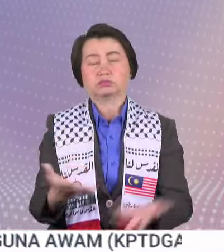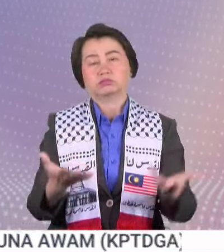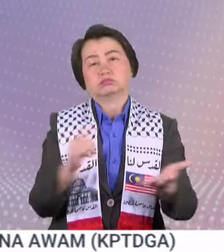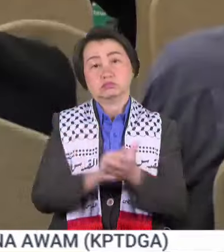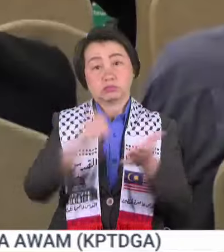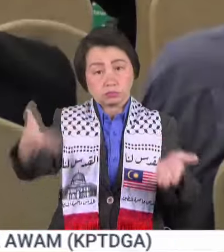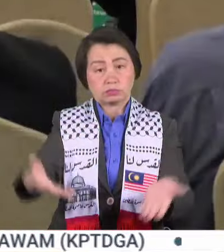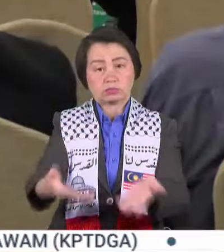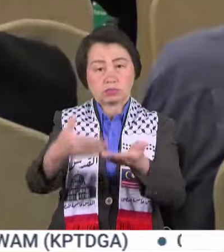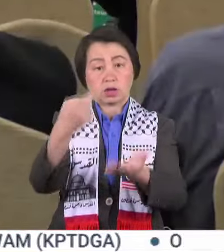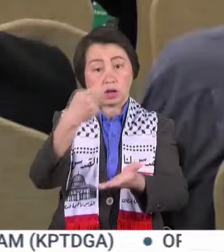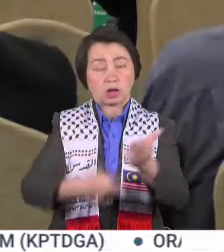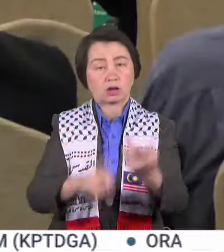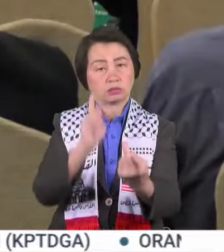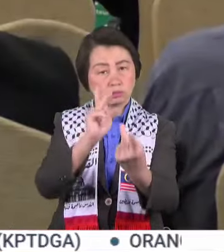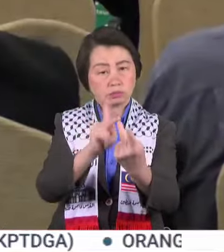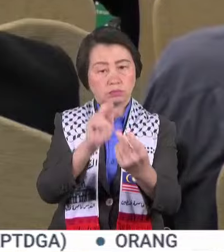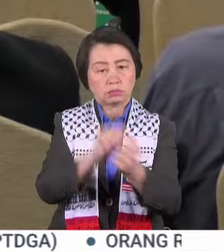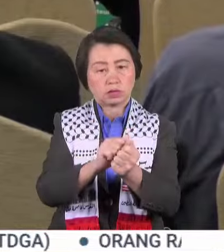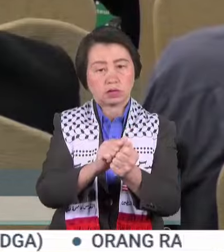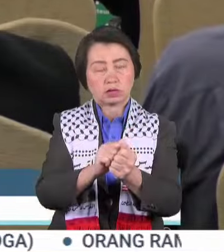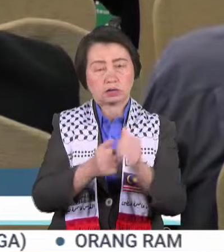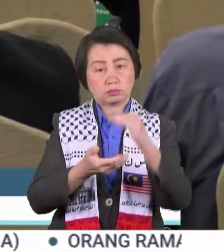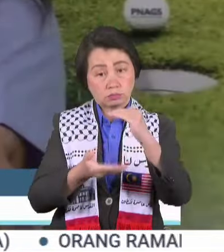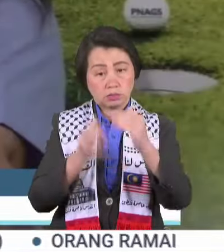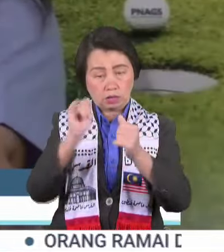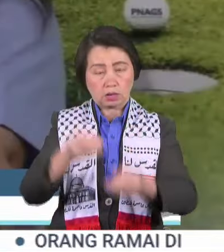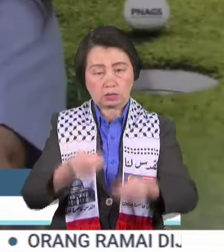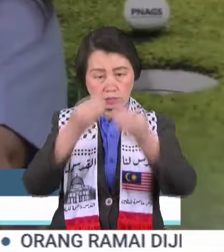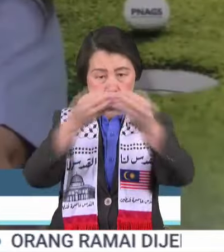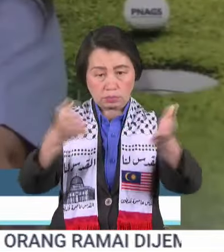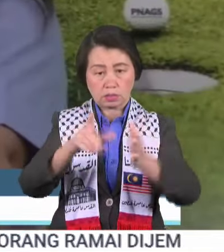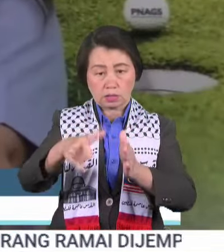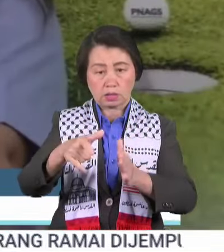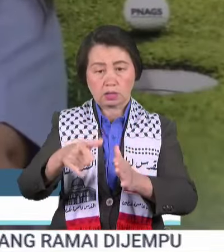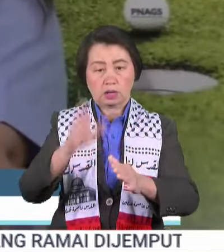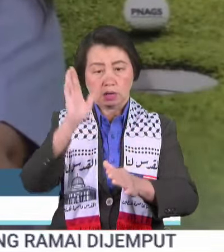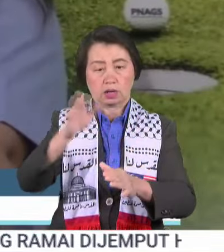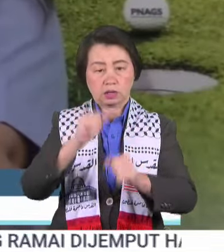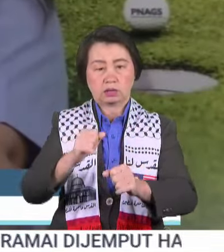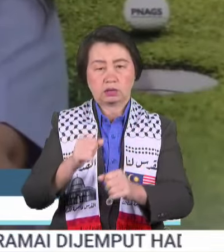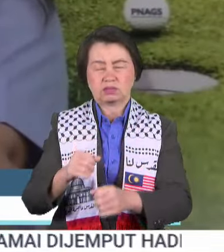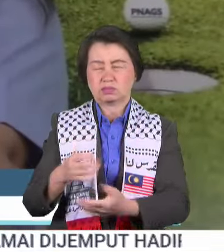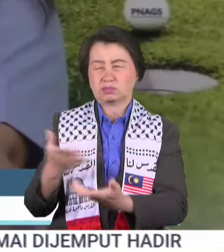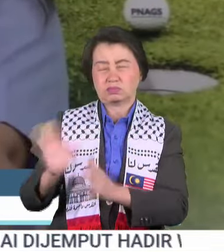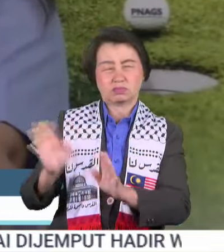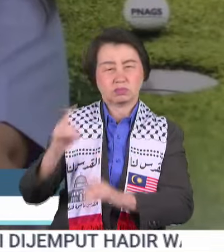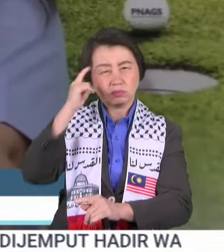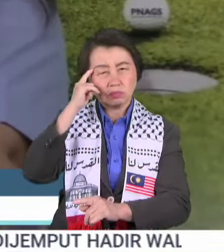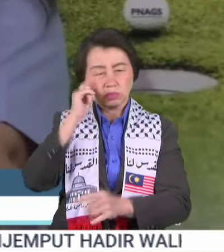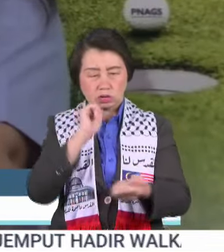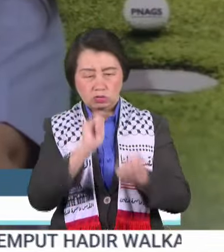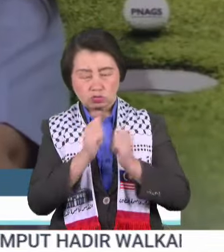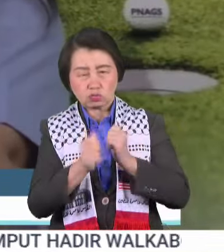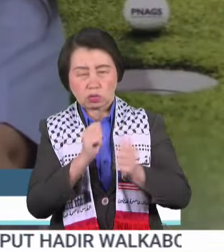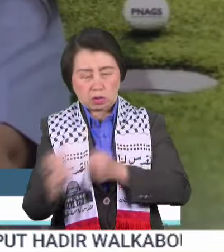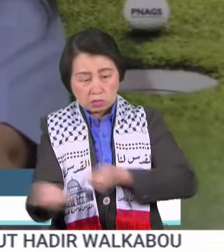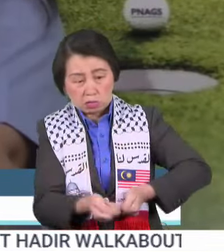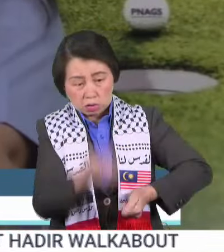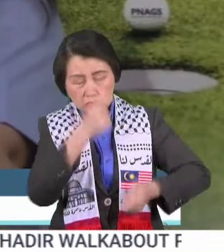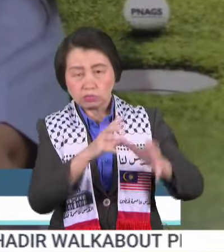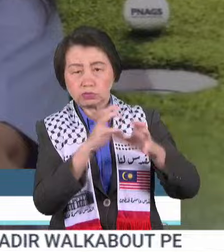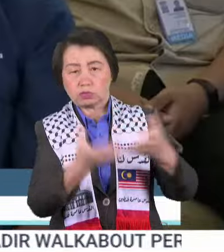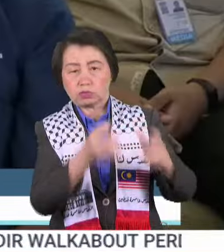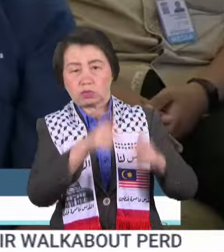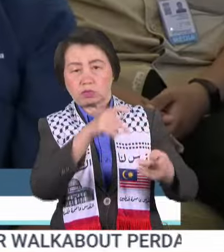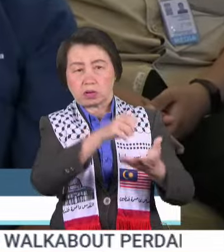langkah memperkenalkan harga berpatutan dalam pakej yang bakal diumumkan kelak akan dapat menangkis persepsi bahawa sukan golf hanyalah untuk